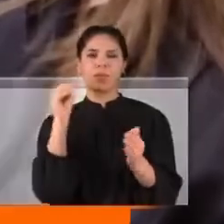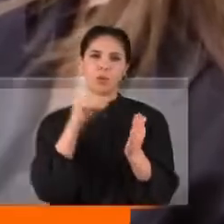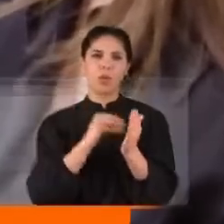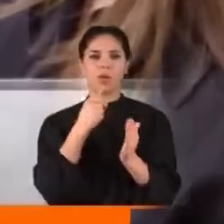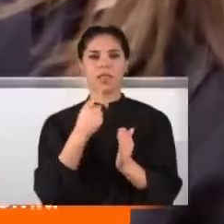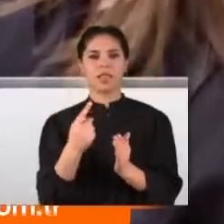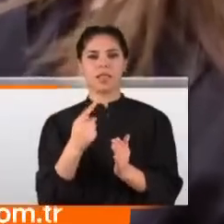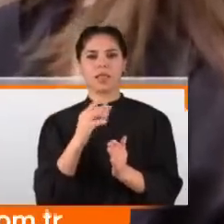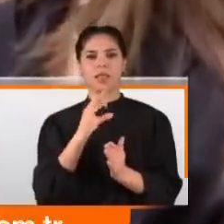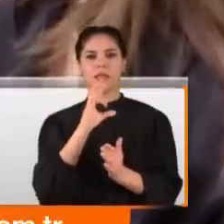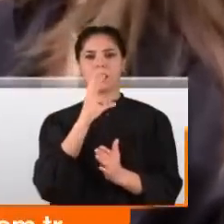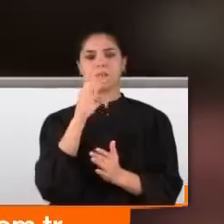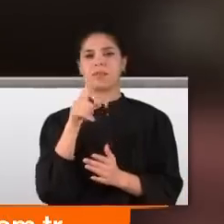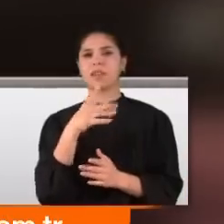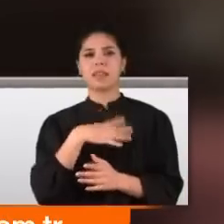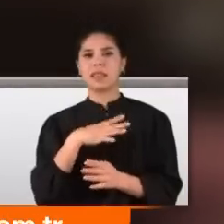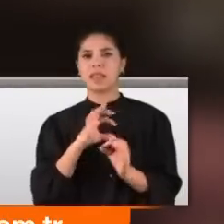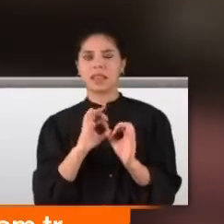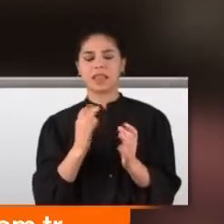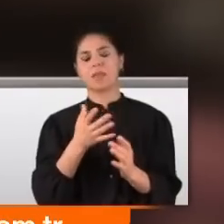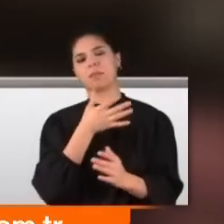Ama tabii kim bilir neydi dileği.